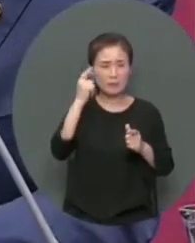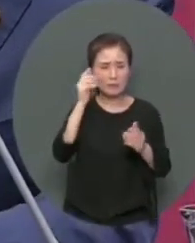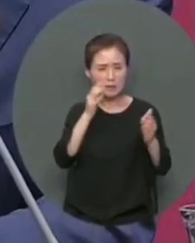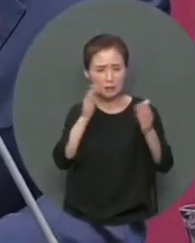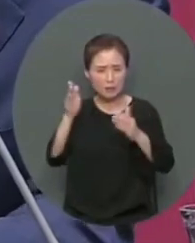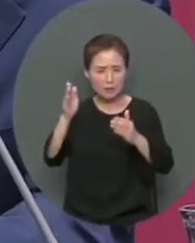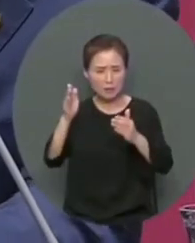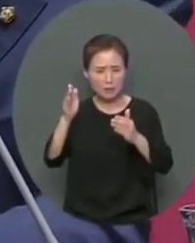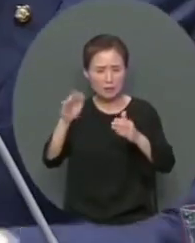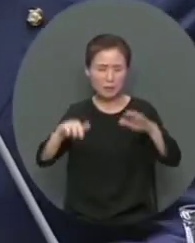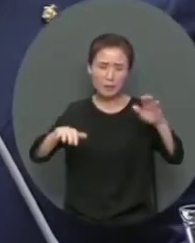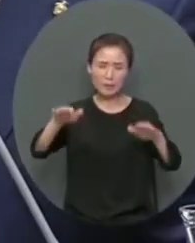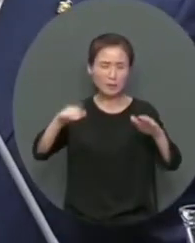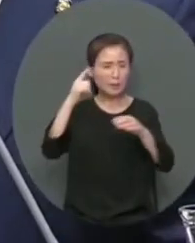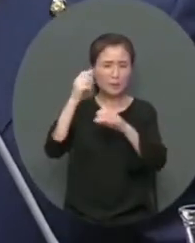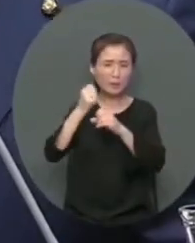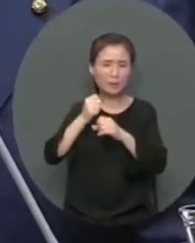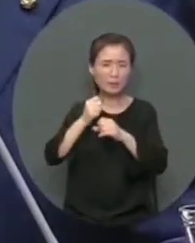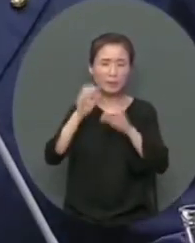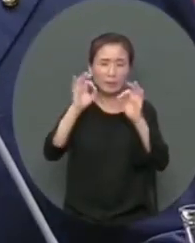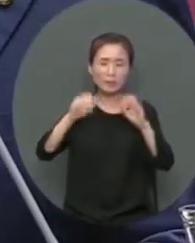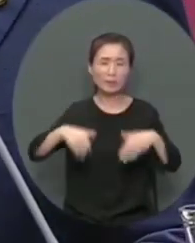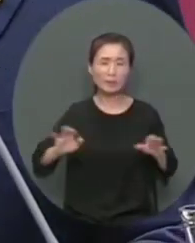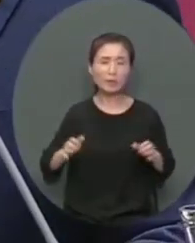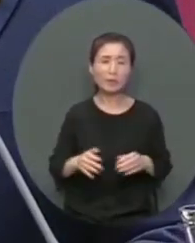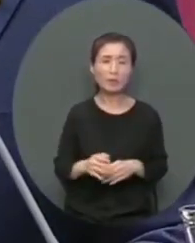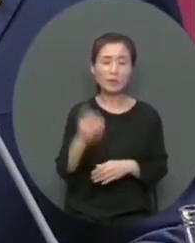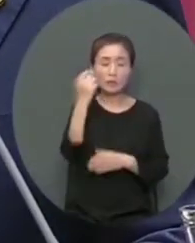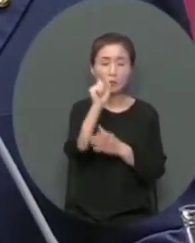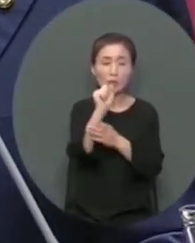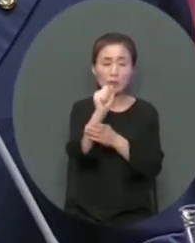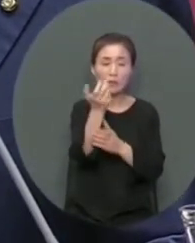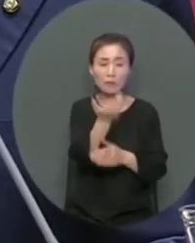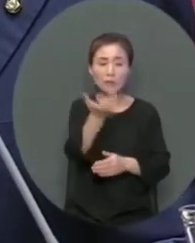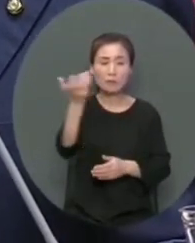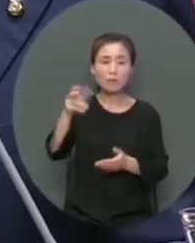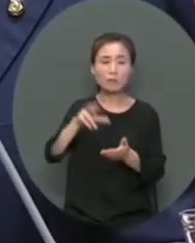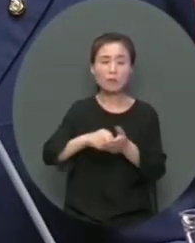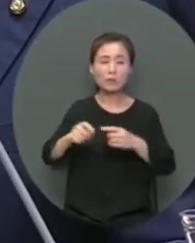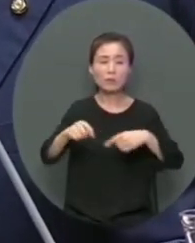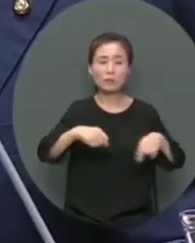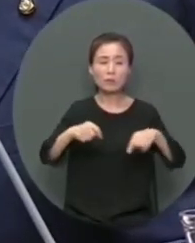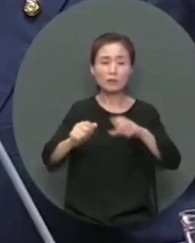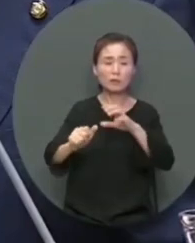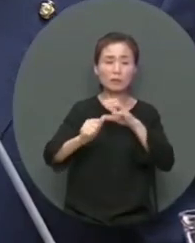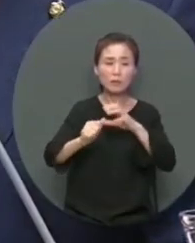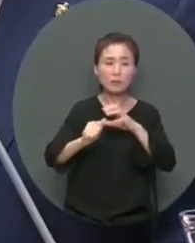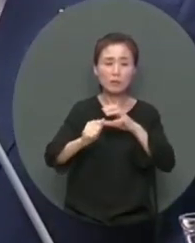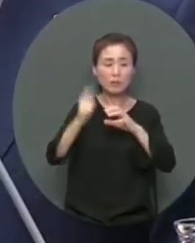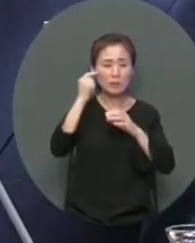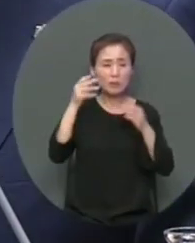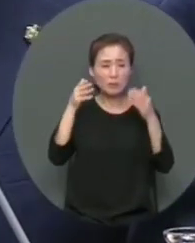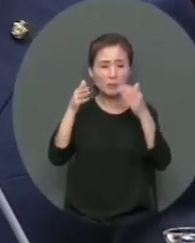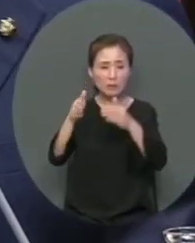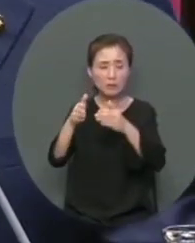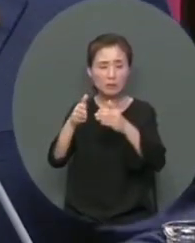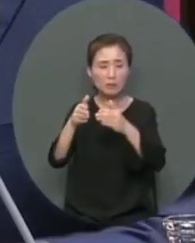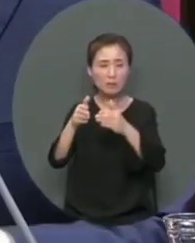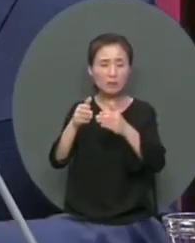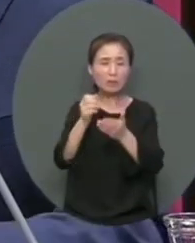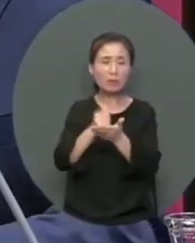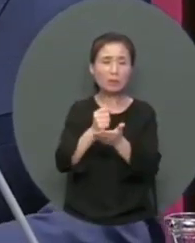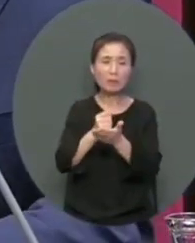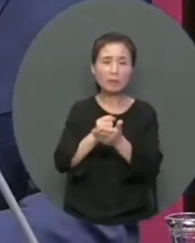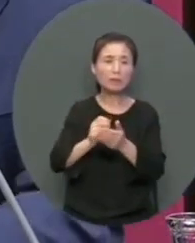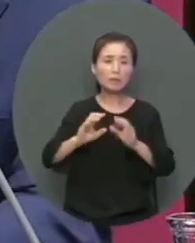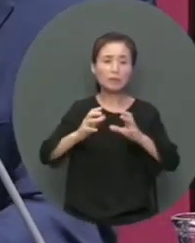오히려 그렇습니다. 그러한 흉상의 이전 문제가 지나치게 정치화하고 이념화하는 것은 그거는 우리